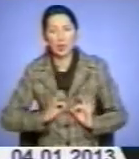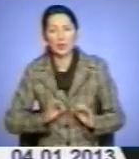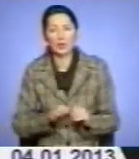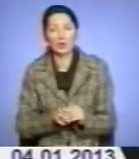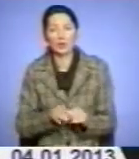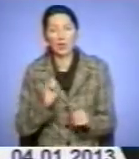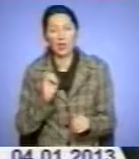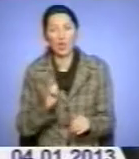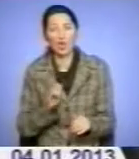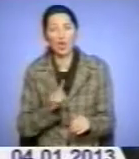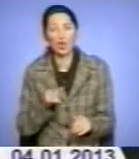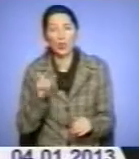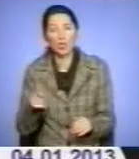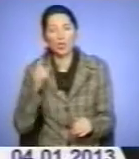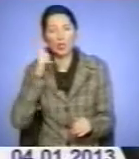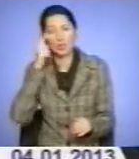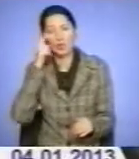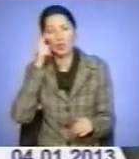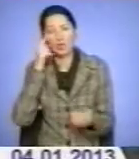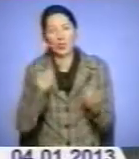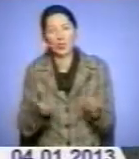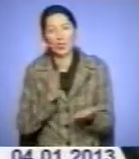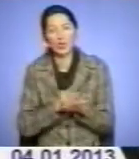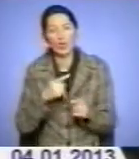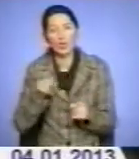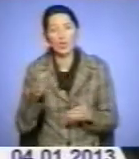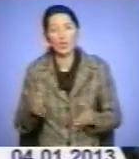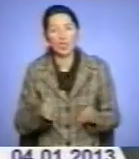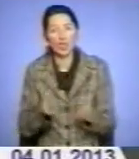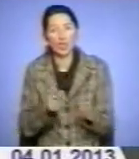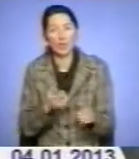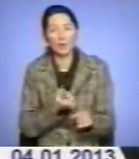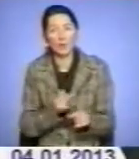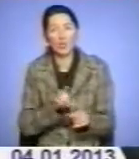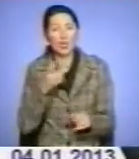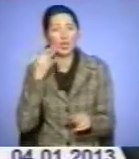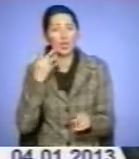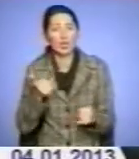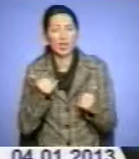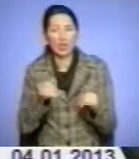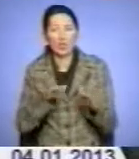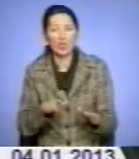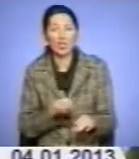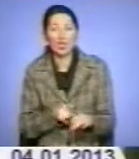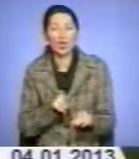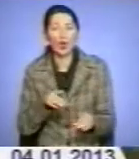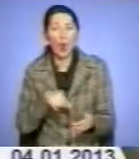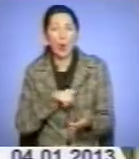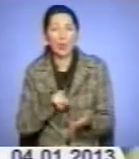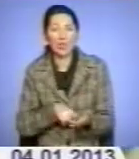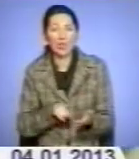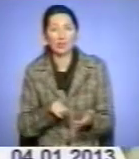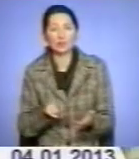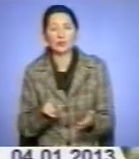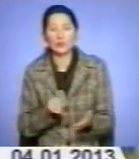і щоб вона замислилась. Можливо, є інші шляхи, більш легкі для вирішення цього питання. Щодо роботи